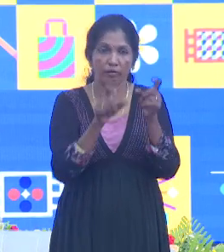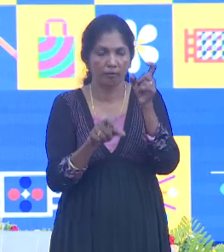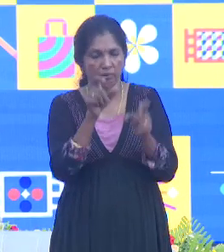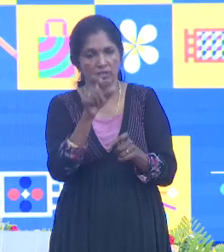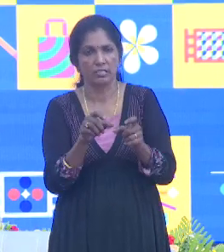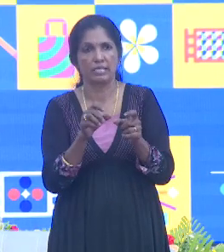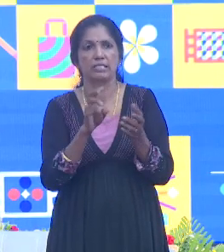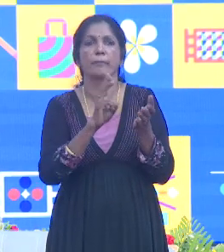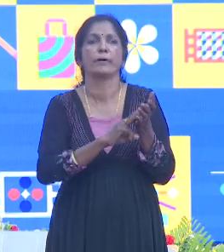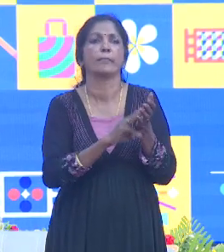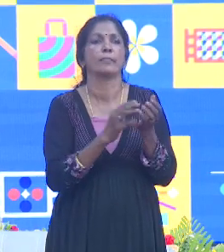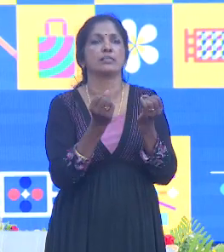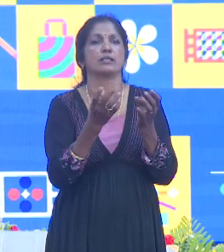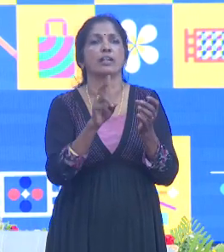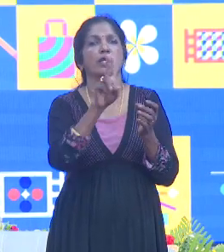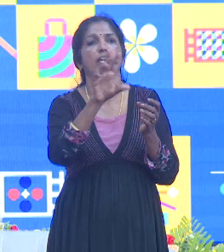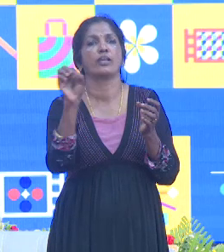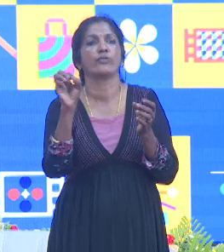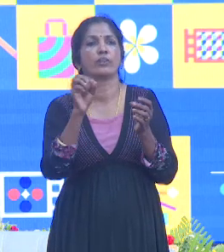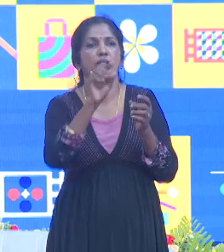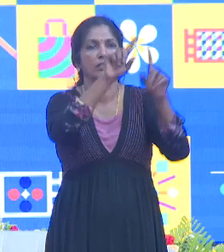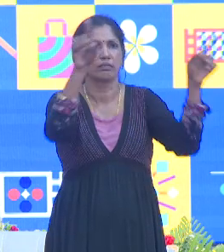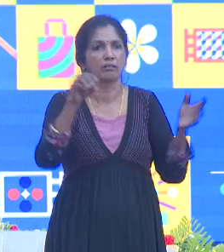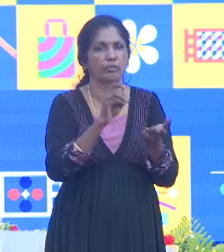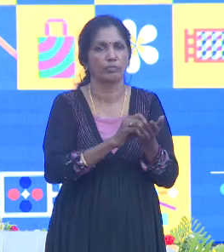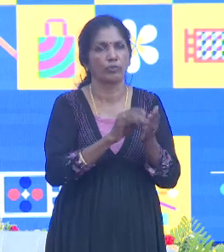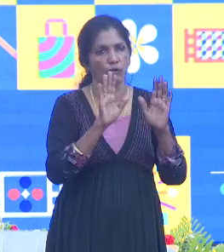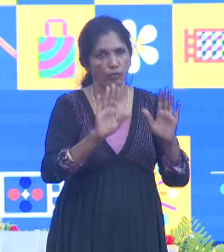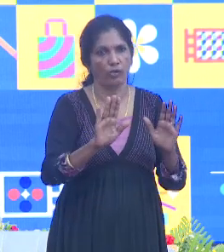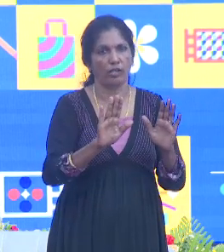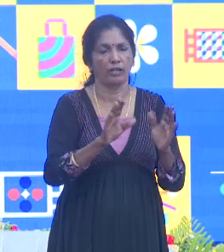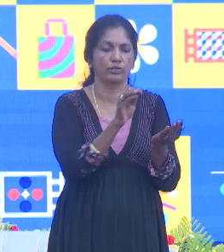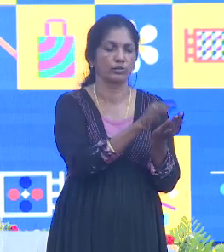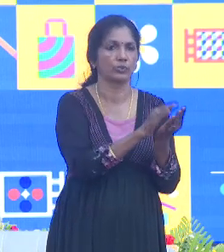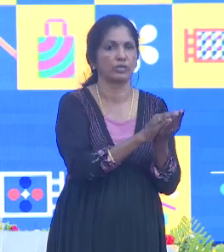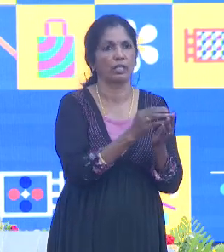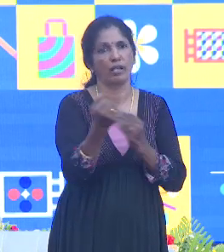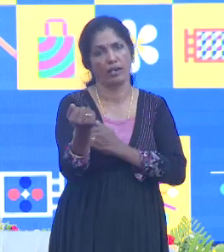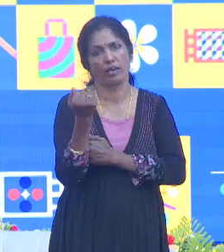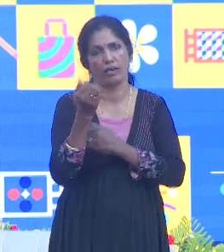കുടുംബത്തിനും 20 ഏക്കറിൽ കൂടുതൽ കൈവശ ഭൂമി വയ്ക്കാൻ അവകാശമില്ല.